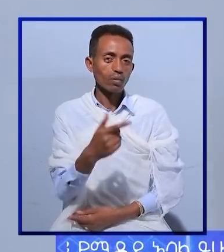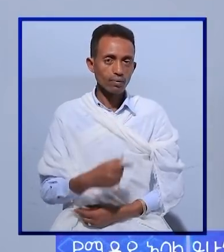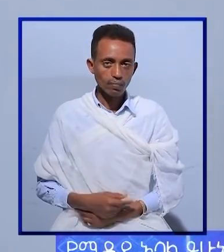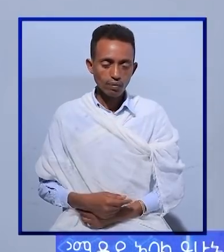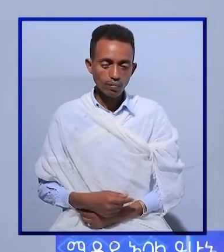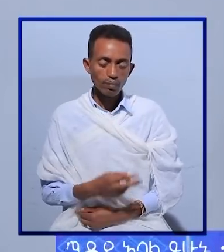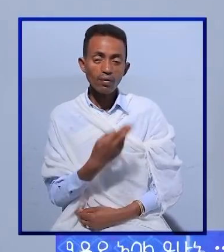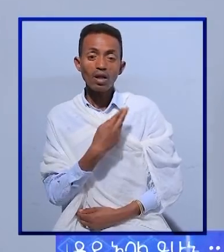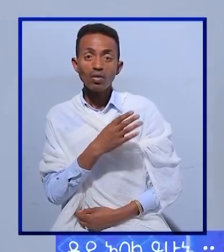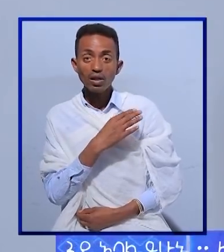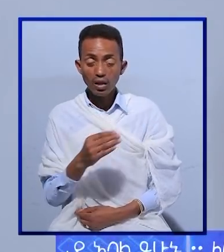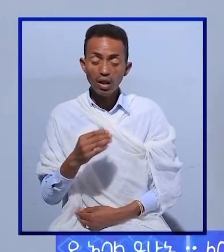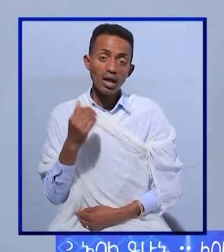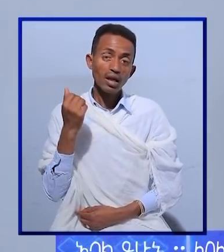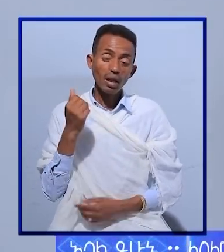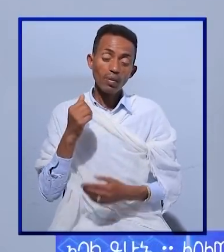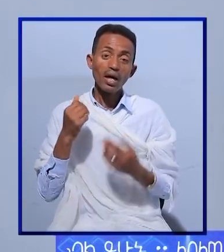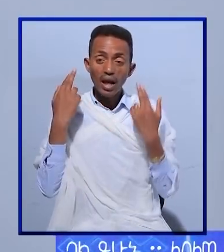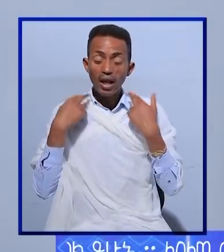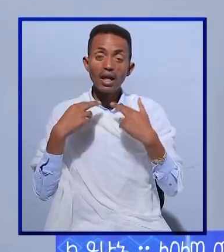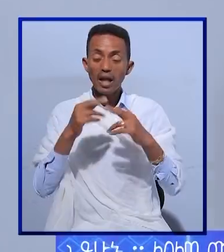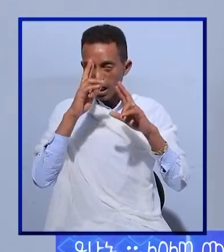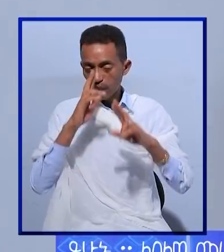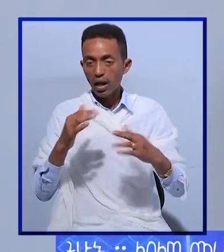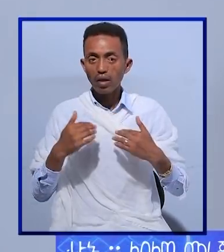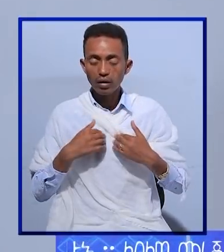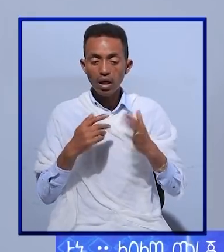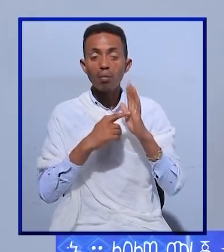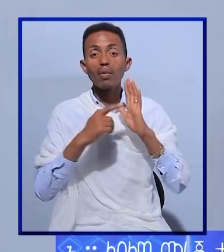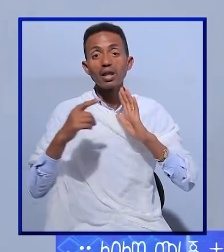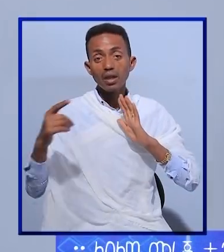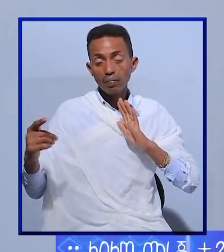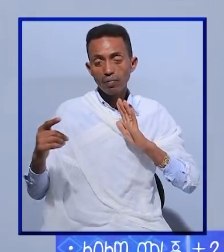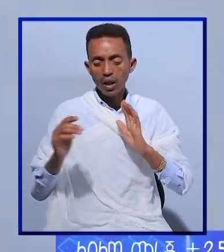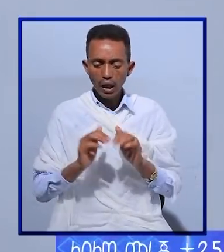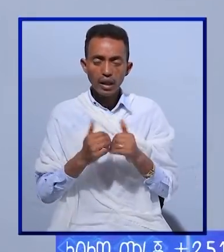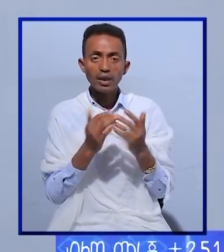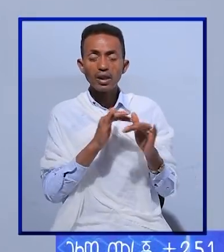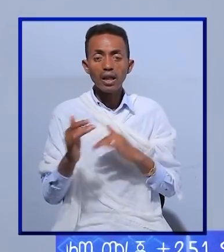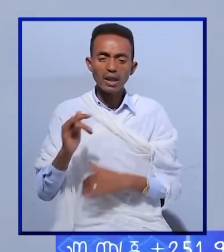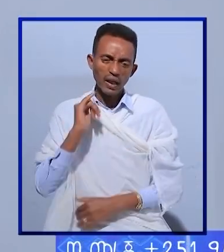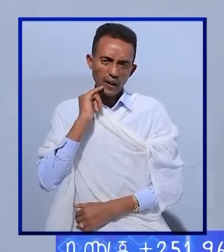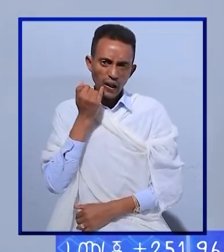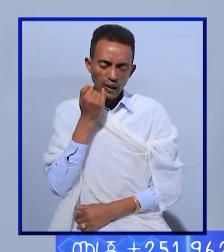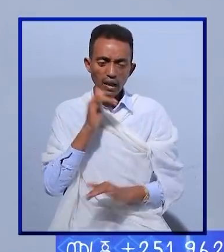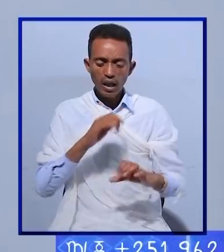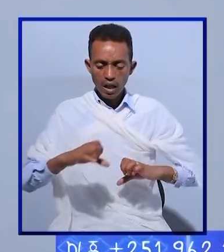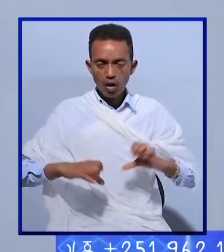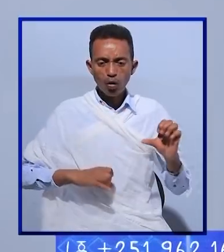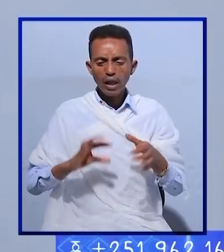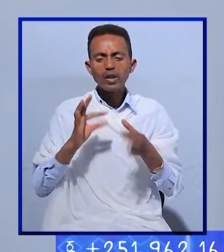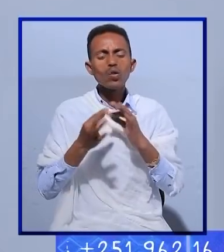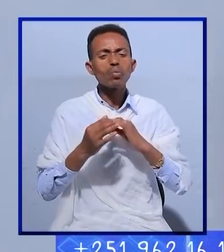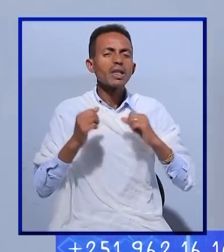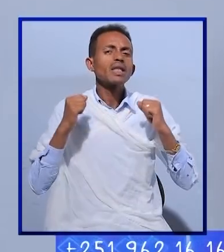ቤተሰቦቼ። ለሃይማኖቴና ለማህተቤ ያለኝን ክብር በማሳየቴ እንዴት እንደ ቅናትና እንደ